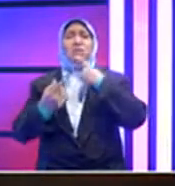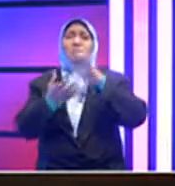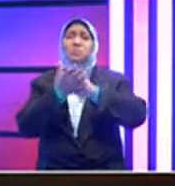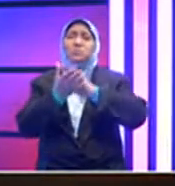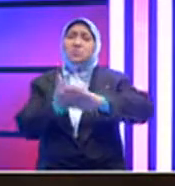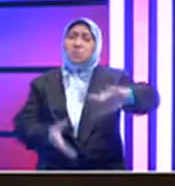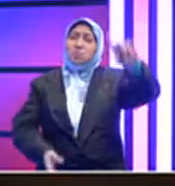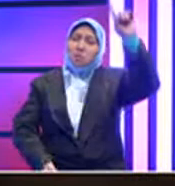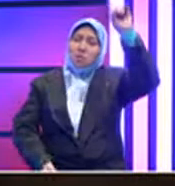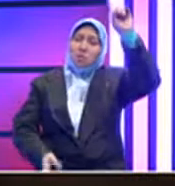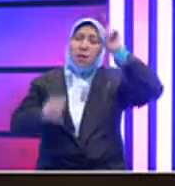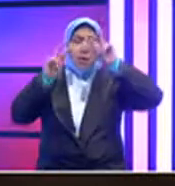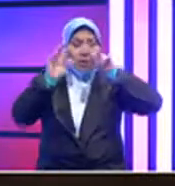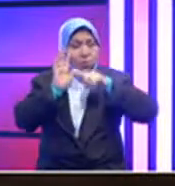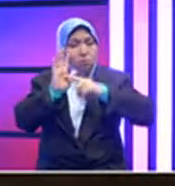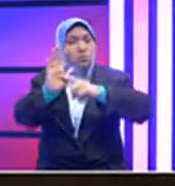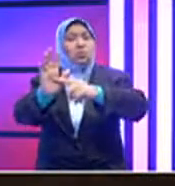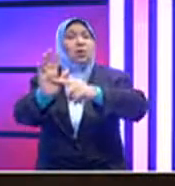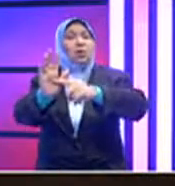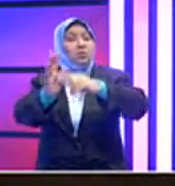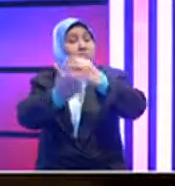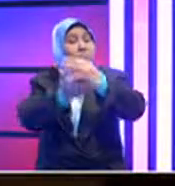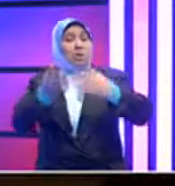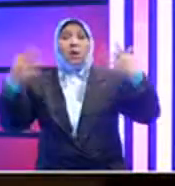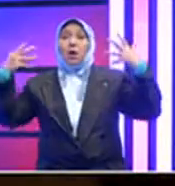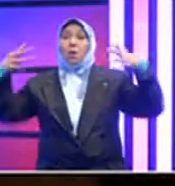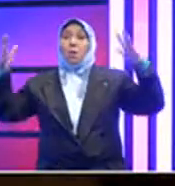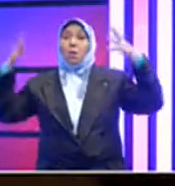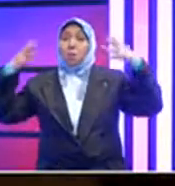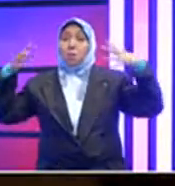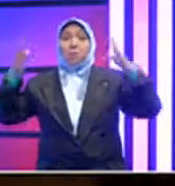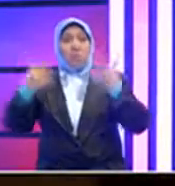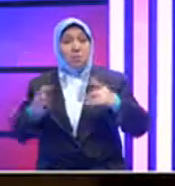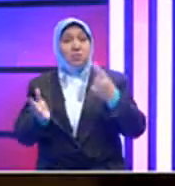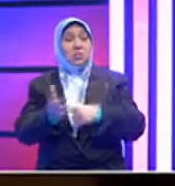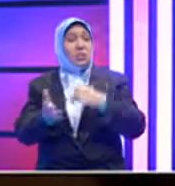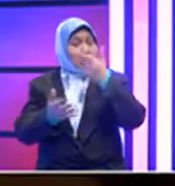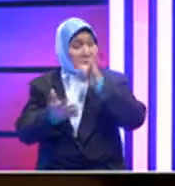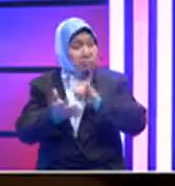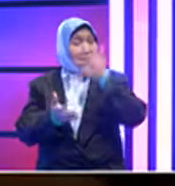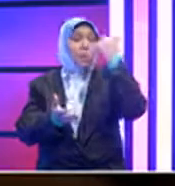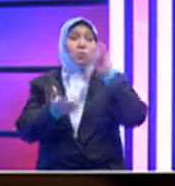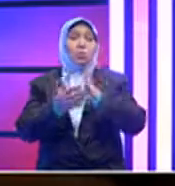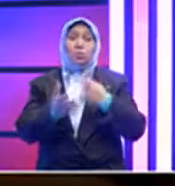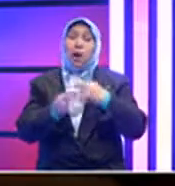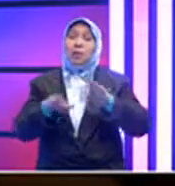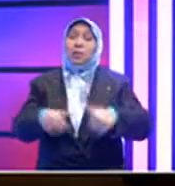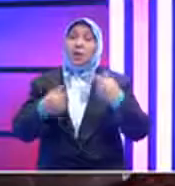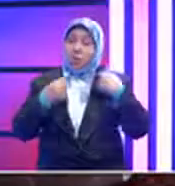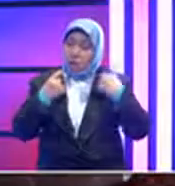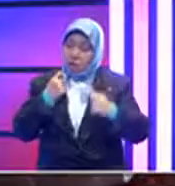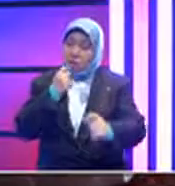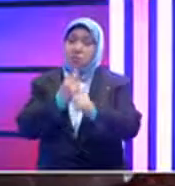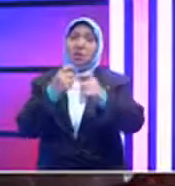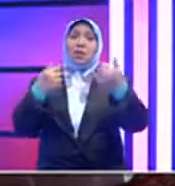Allah akan nampak kan dia sesuatu yang hebat selepas selepas ini itu soalnya bagaimana kita enak kekal berada